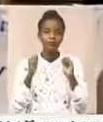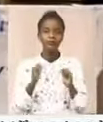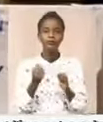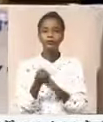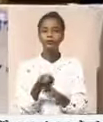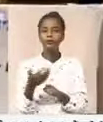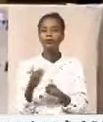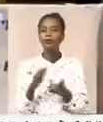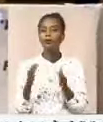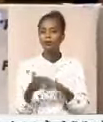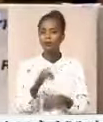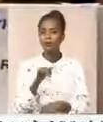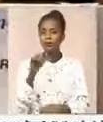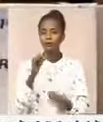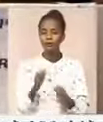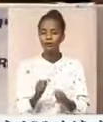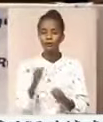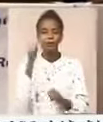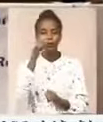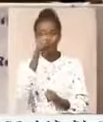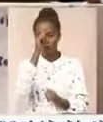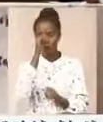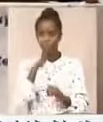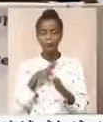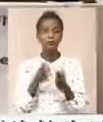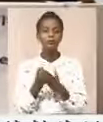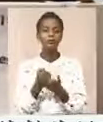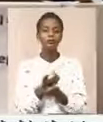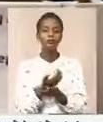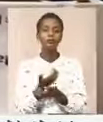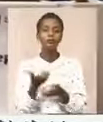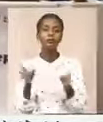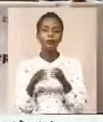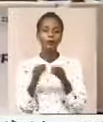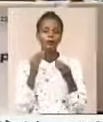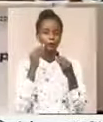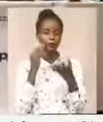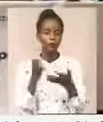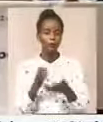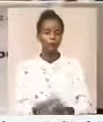የሚችሉ ጉዳዮች ሊሆኑ እንደሚችሉም የኢትዮጵያ ሰብዓዊ መብቶች ጉባኤ አስታውቋል።